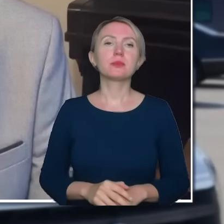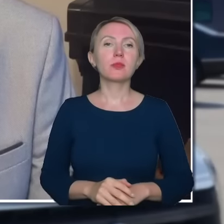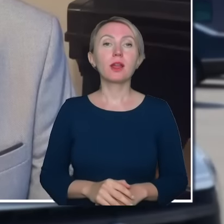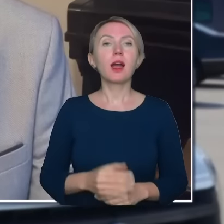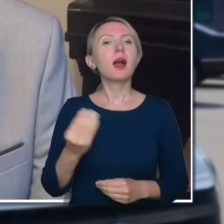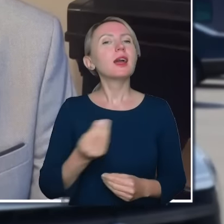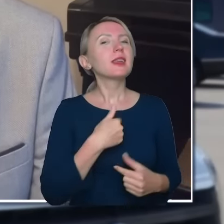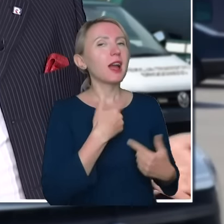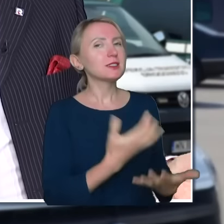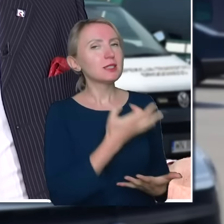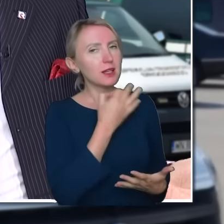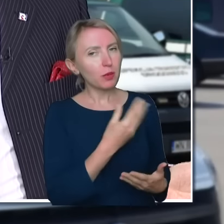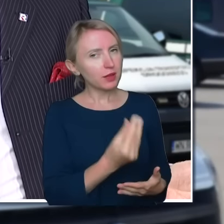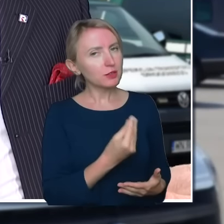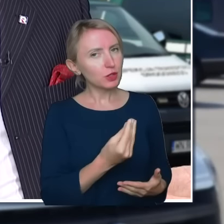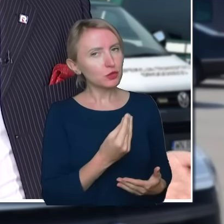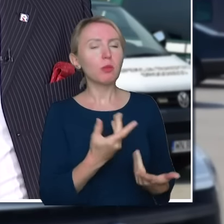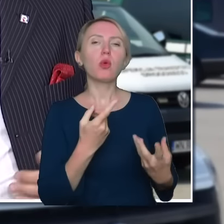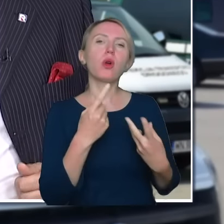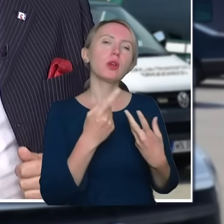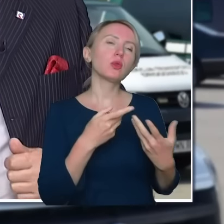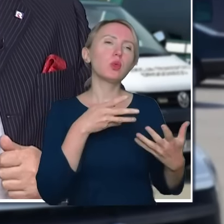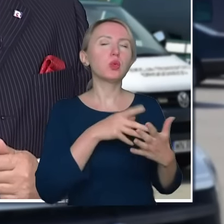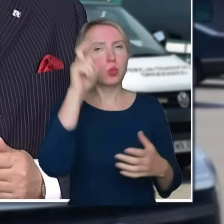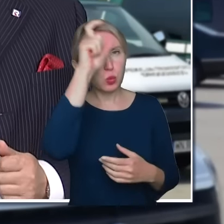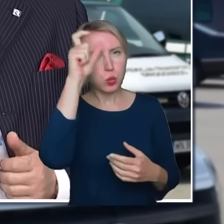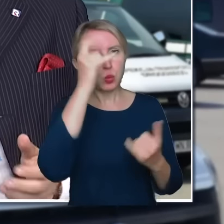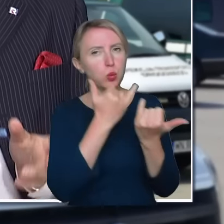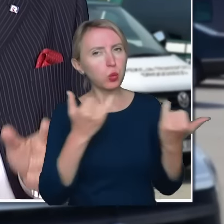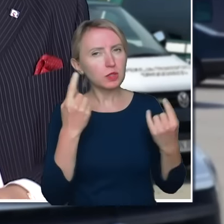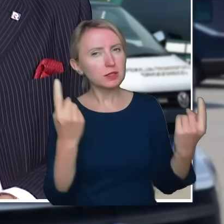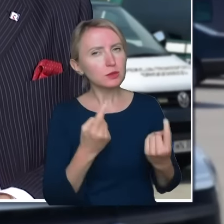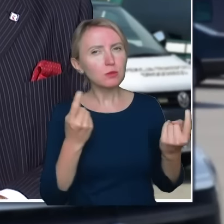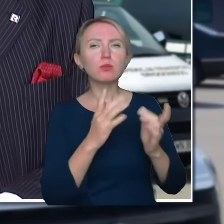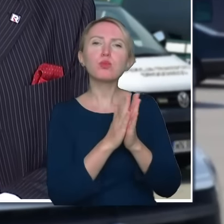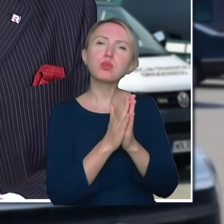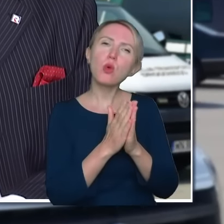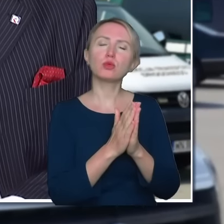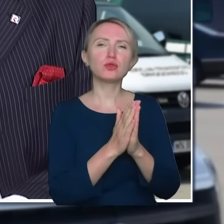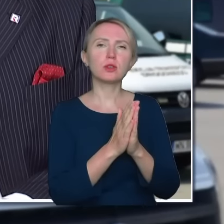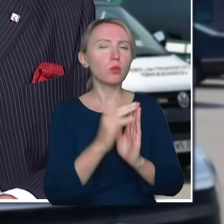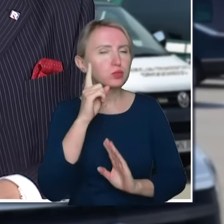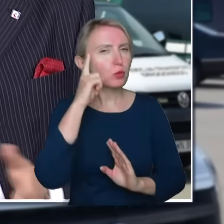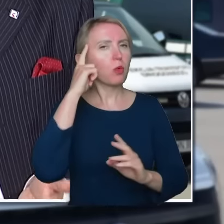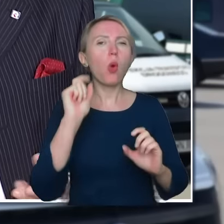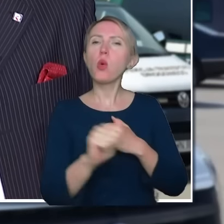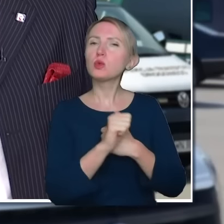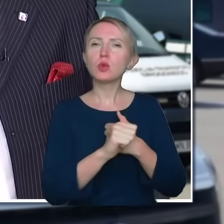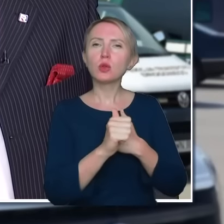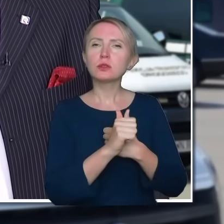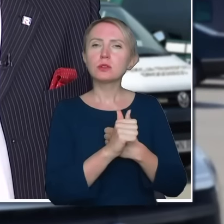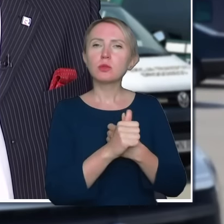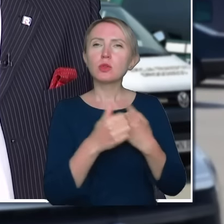właśnie, ja chciałem zapytać, bo tam te rozliczenia tureckie, gdyby pan był uprzejmy troszkę nam przypomnieć, o co chodziło, bo to okoliczność,